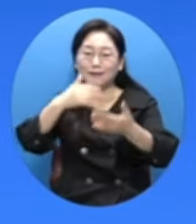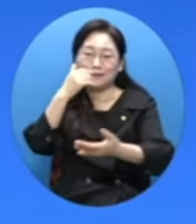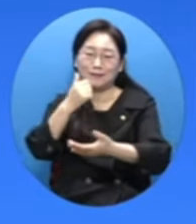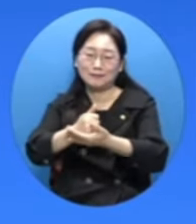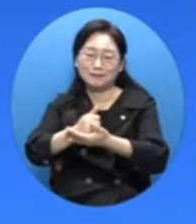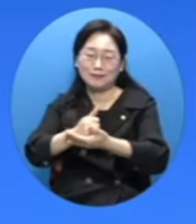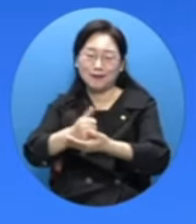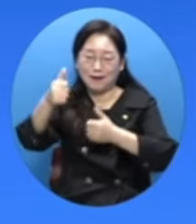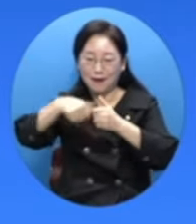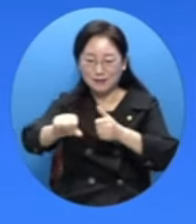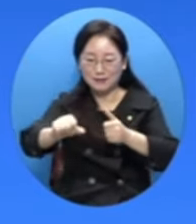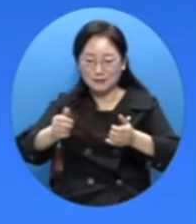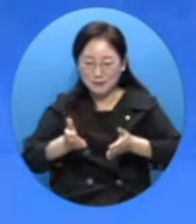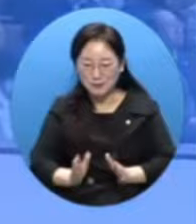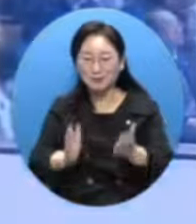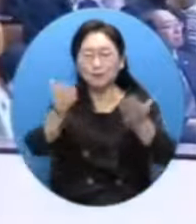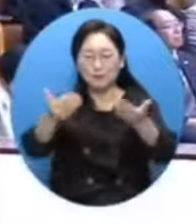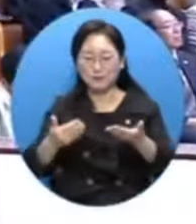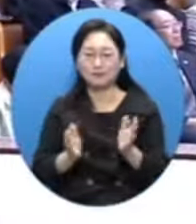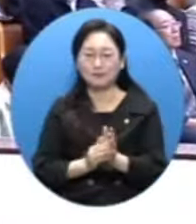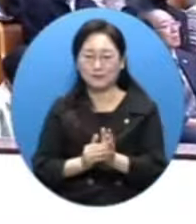저들에게 아들을 선물로 주신 것입니다.